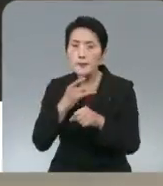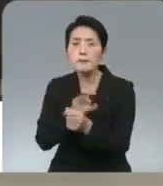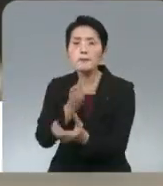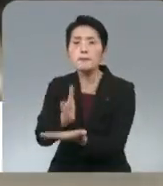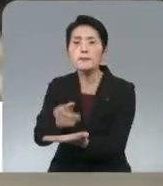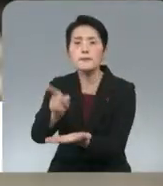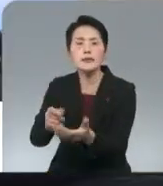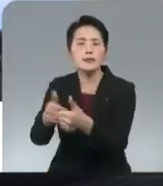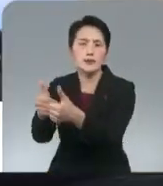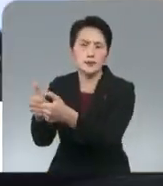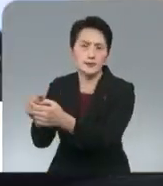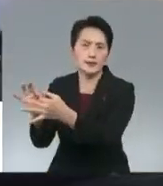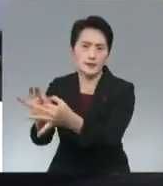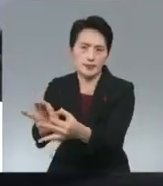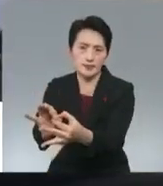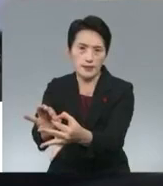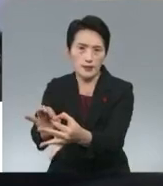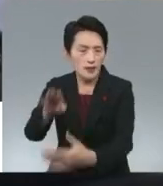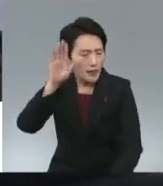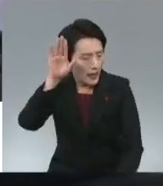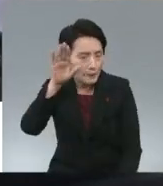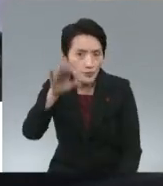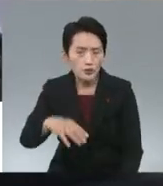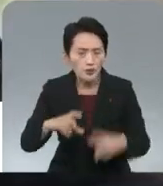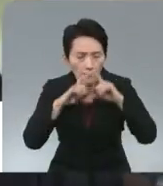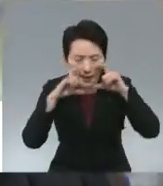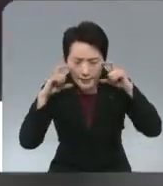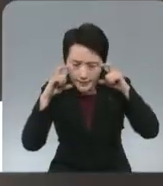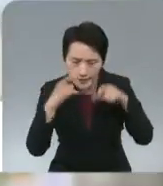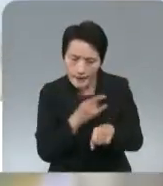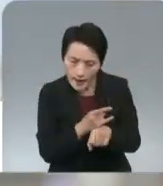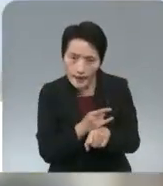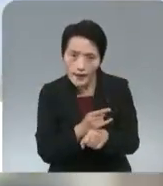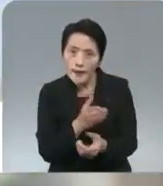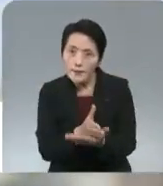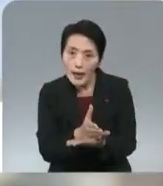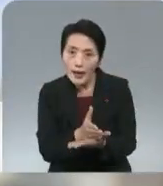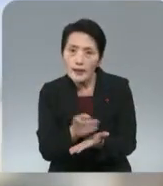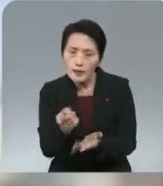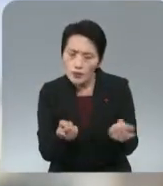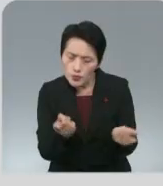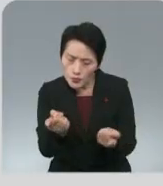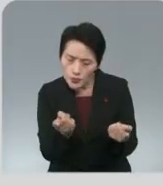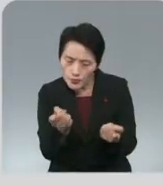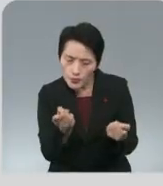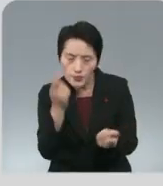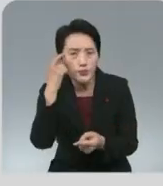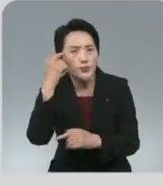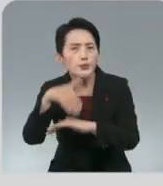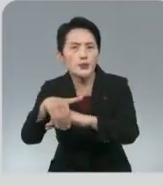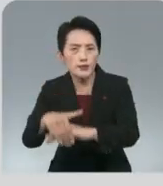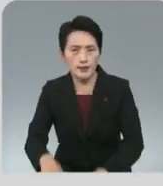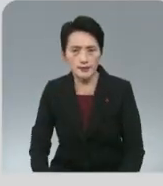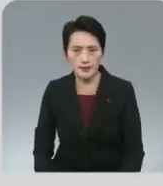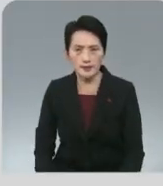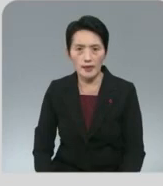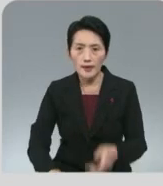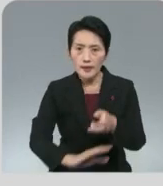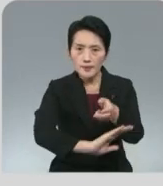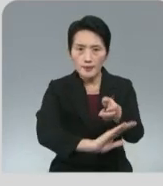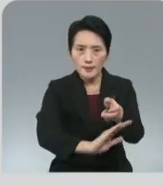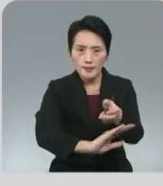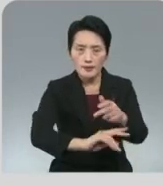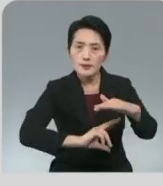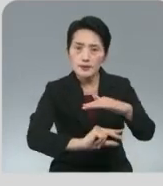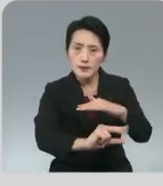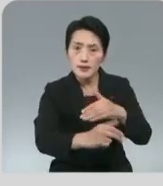würde sonnenklang schick aus Gehrung zu befürwortete dagegen die Existenz von Mindeststandards auch wenn sie nur dem Namen nach